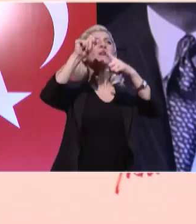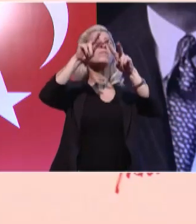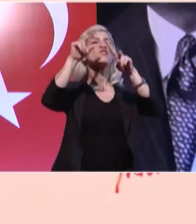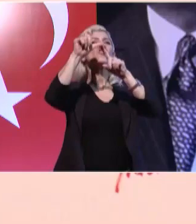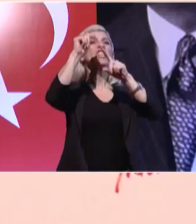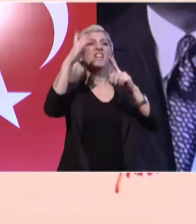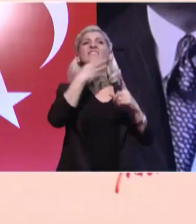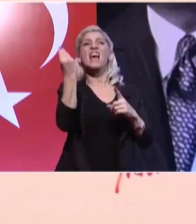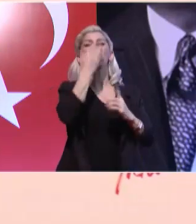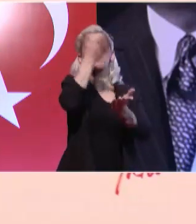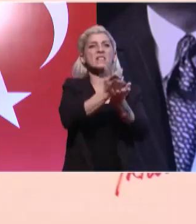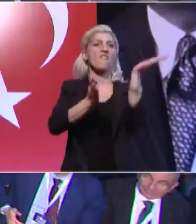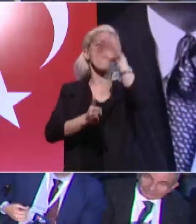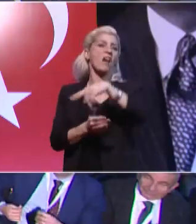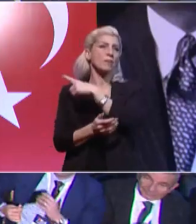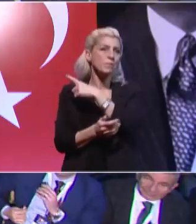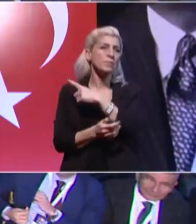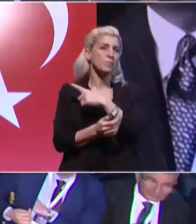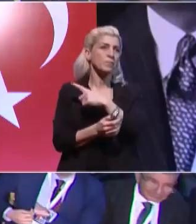oraya gittiler.